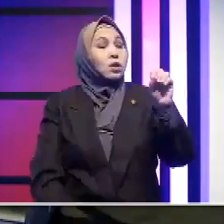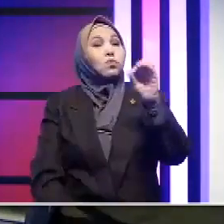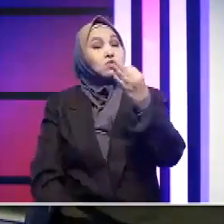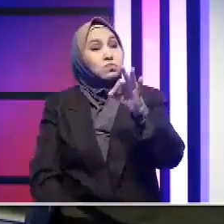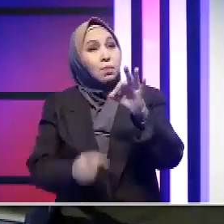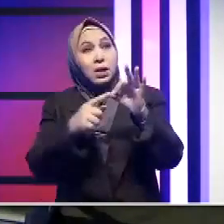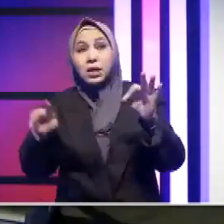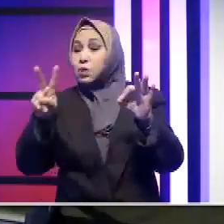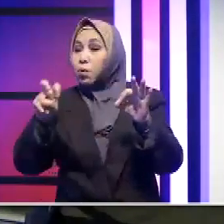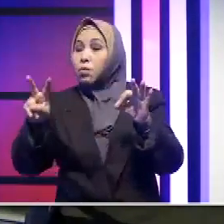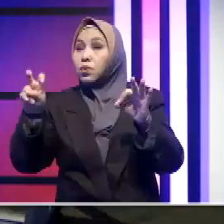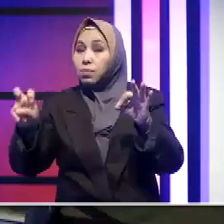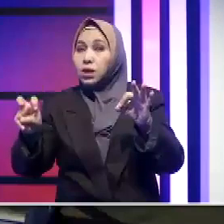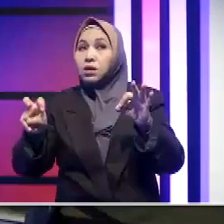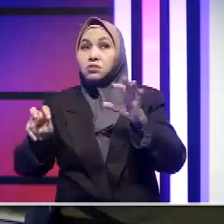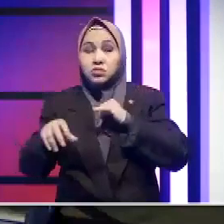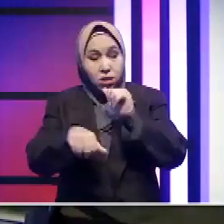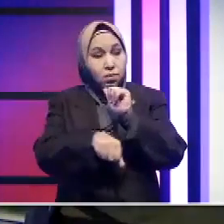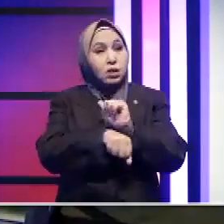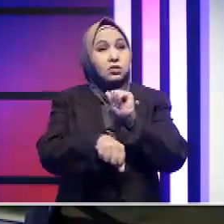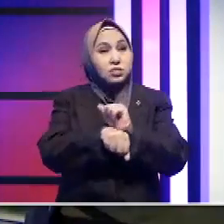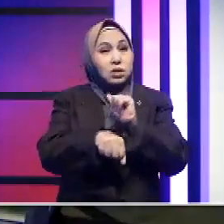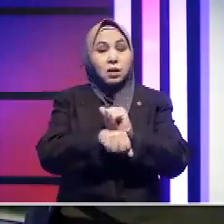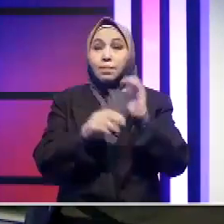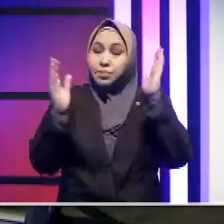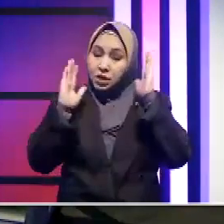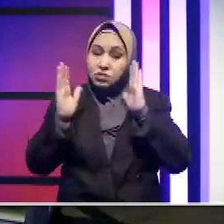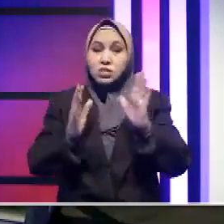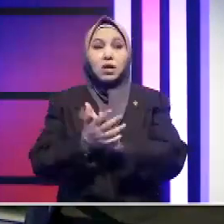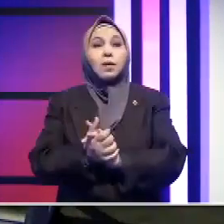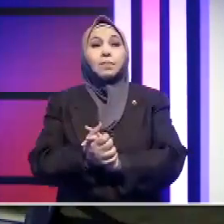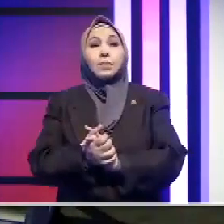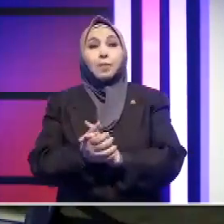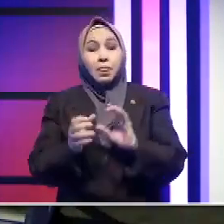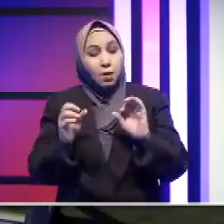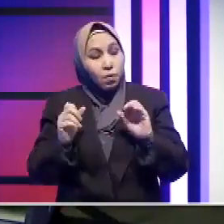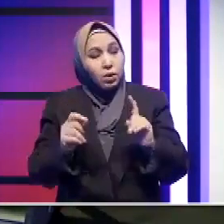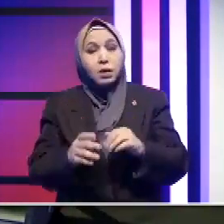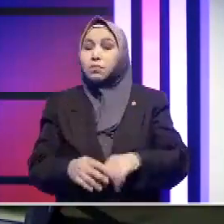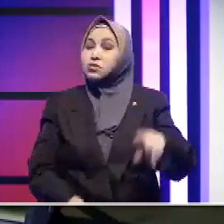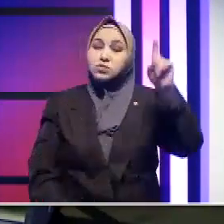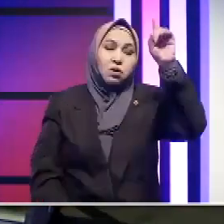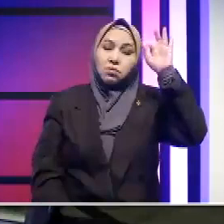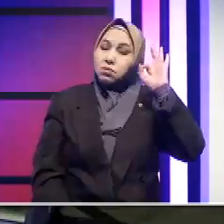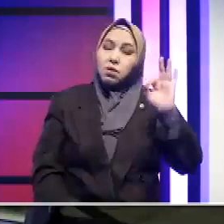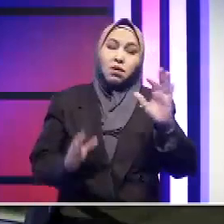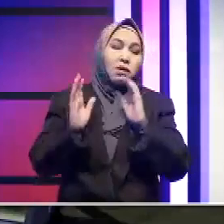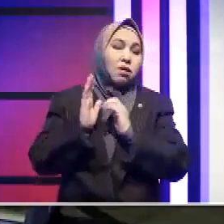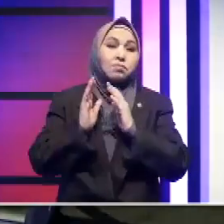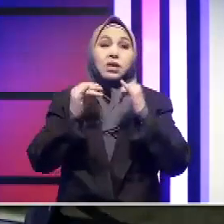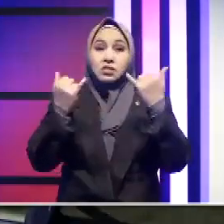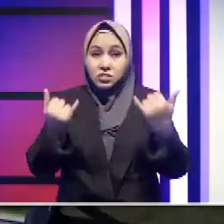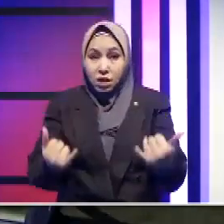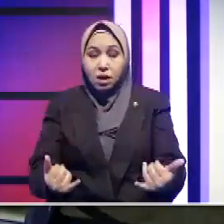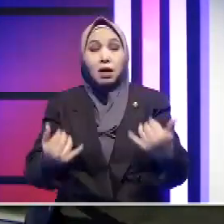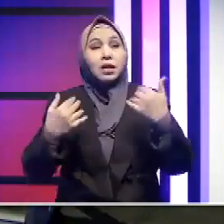2019-20 20 Saya bekerja di Indonesia marsong Subhanallah dari saya berada